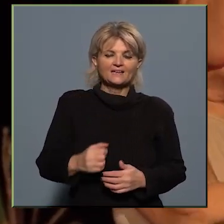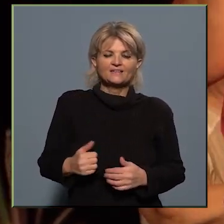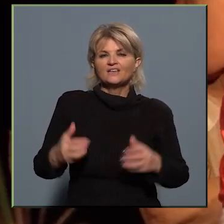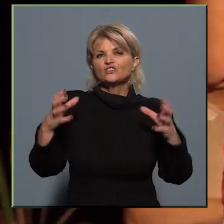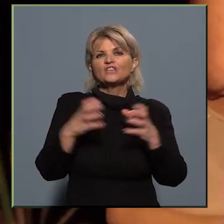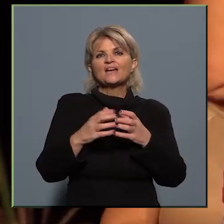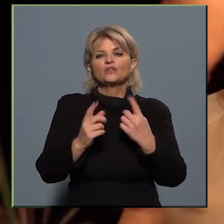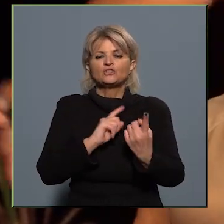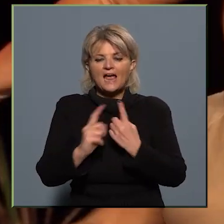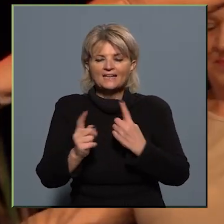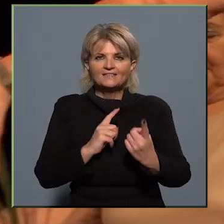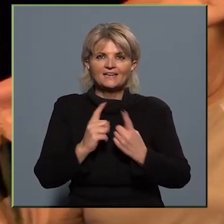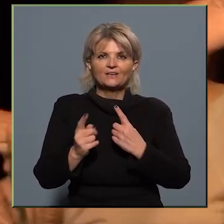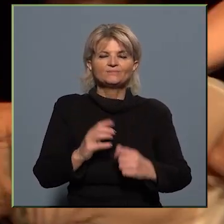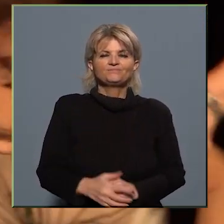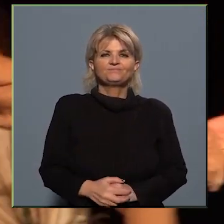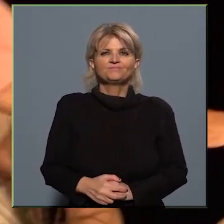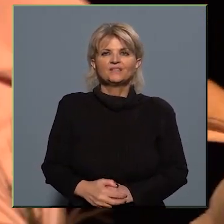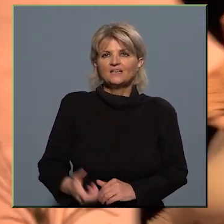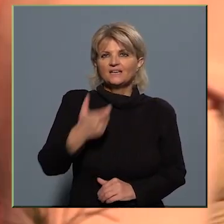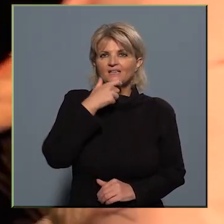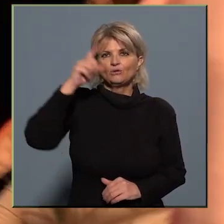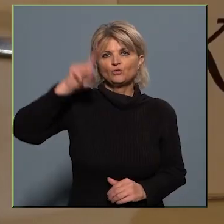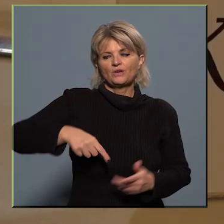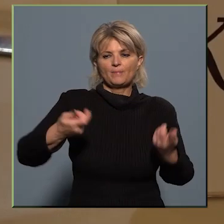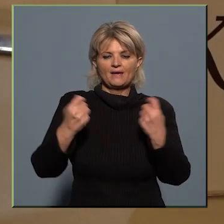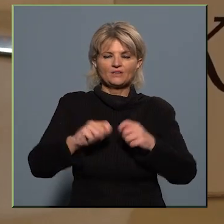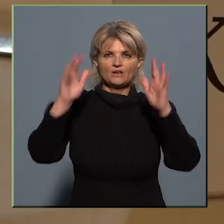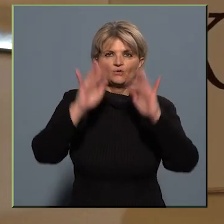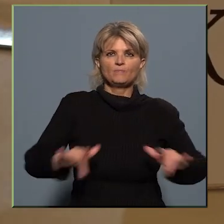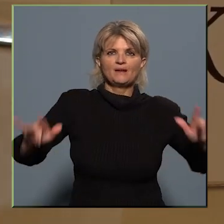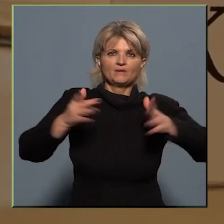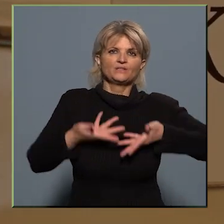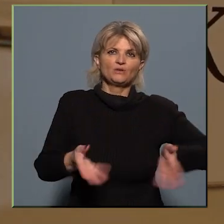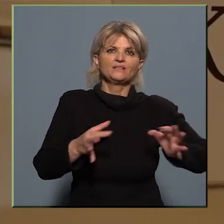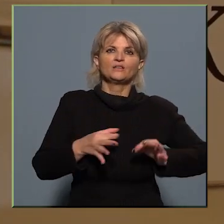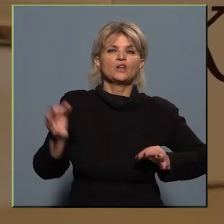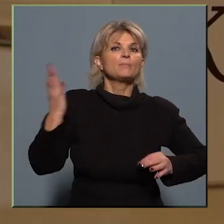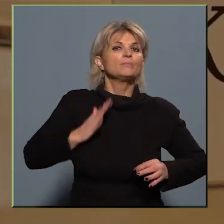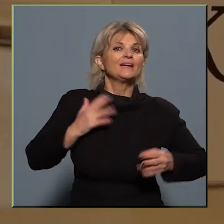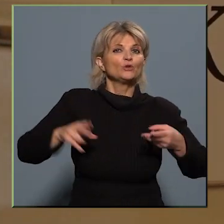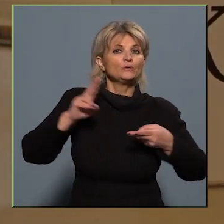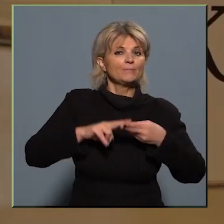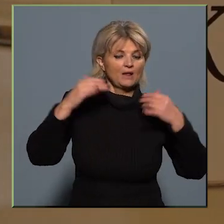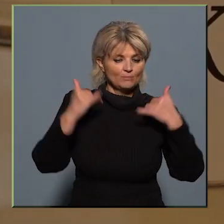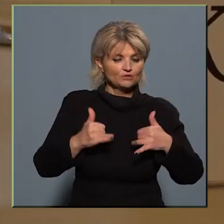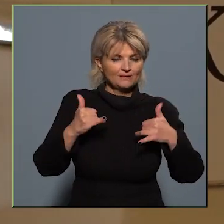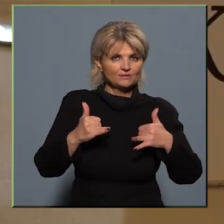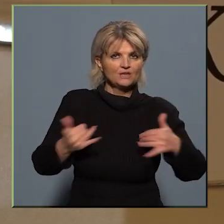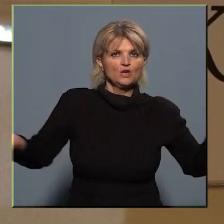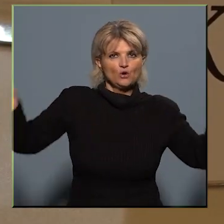társas játékok. Az idősek hónapja lezárása, valamint a jubileumi születésnap méltó megünneplése a most